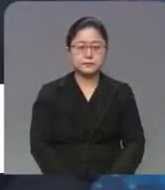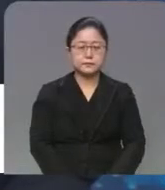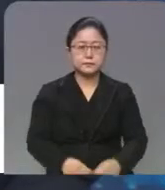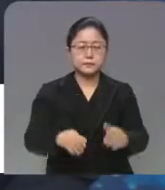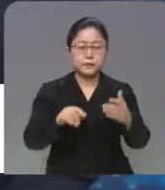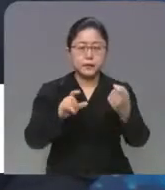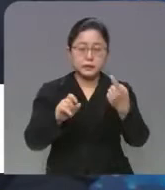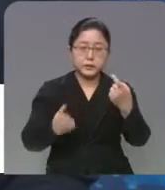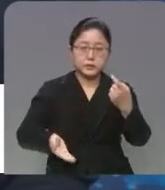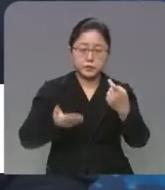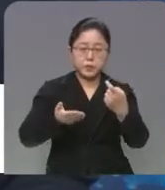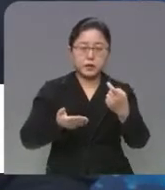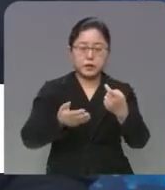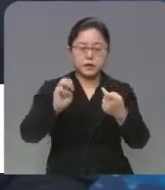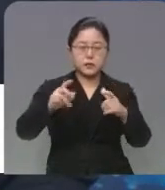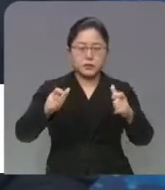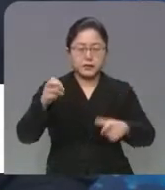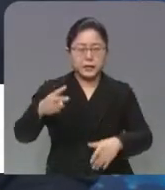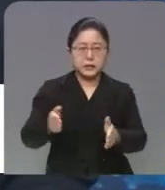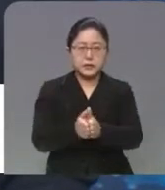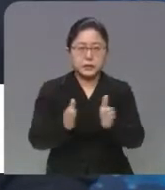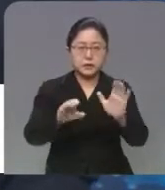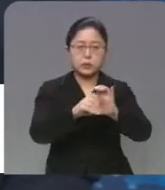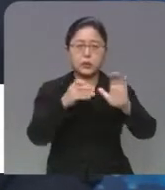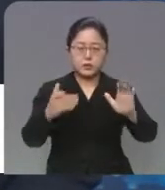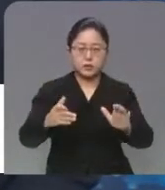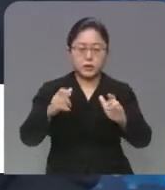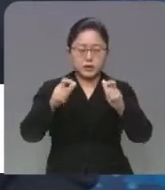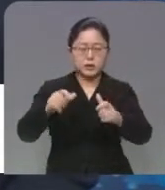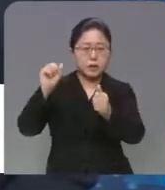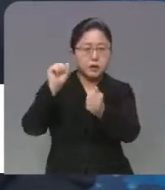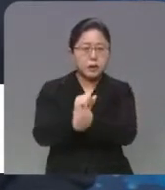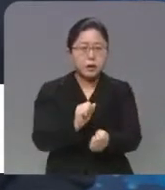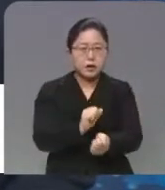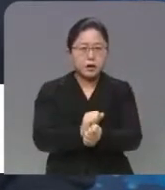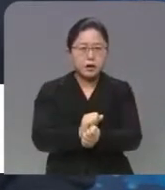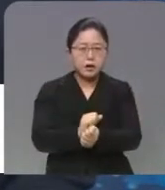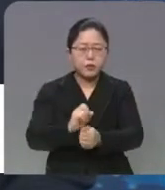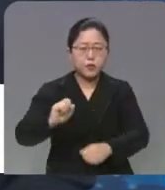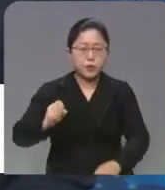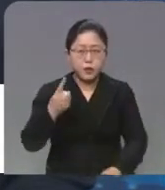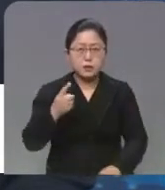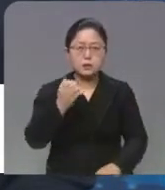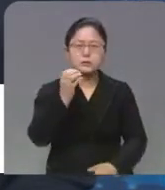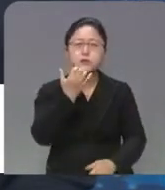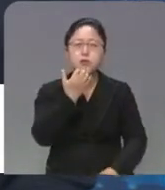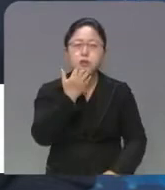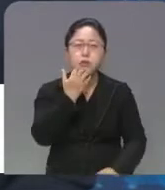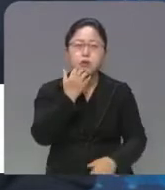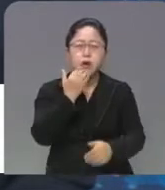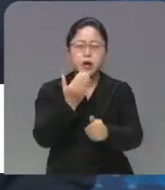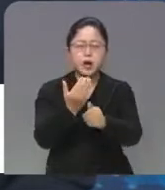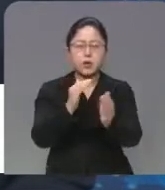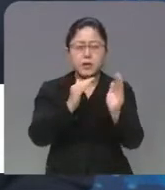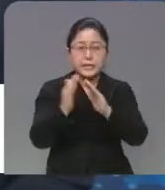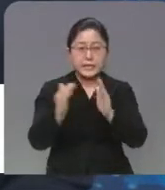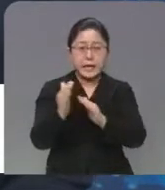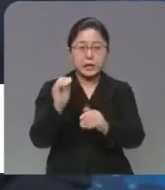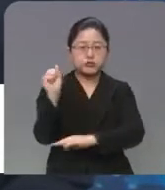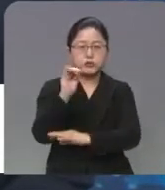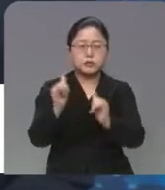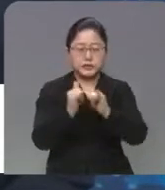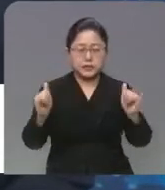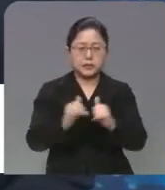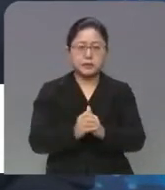이달 초에 광주 지역에서 다시 시작된 코로나19 지역 감염의 최초 감염원은 서울의 화물차 기사로 밝혀졌습니다.